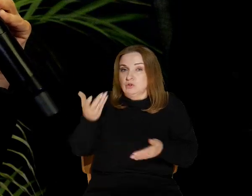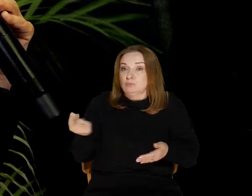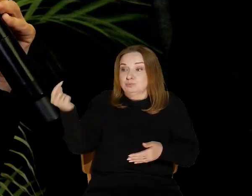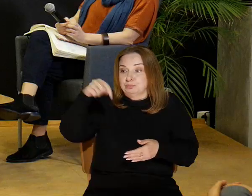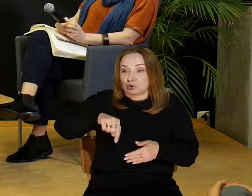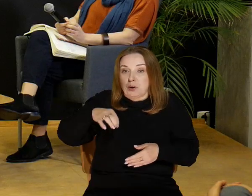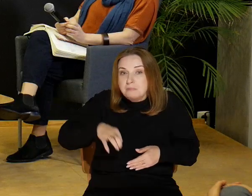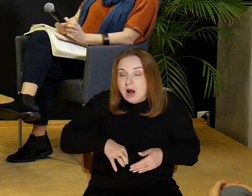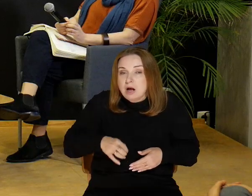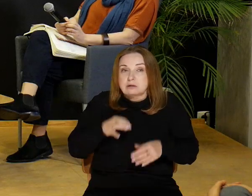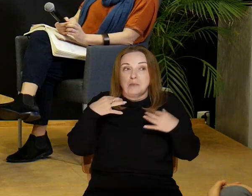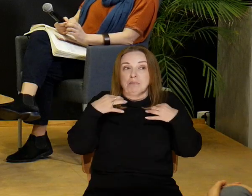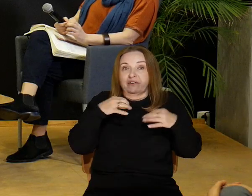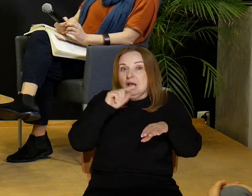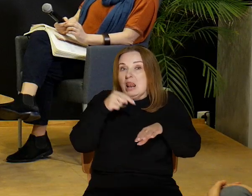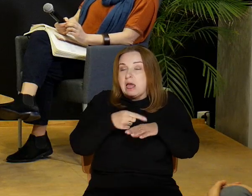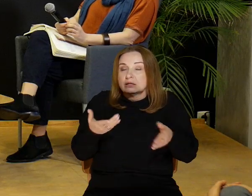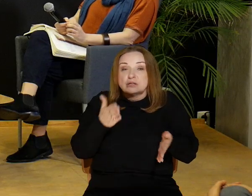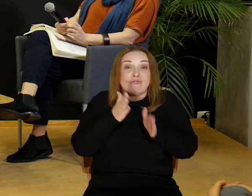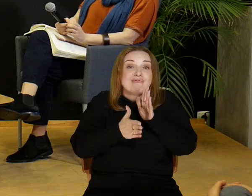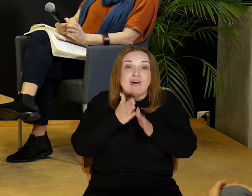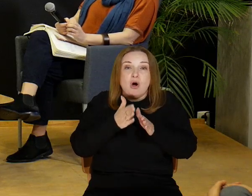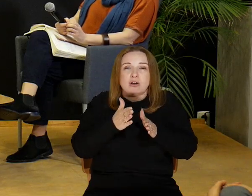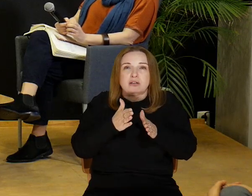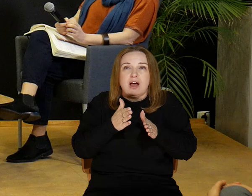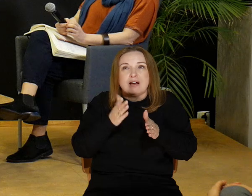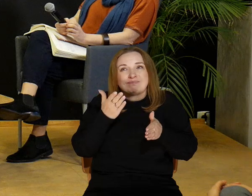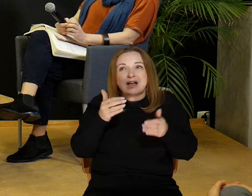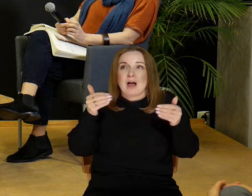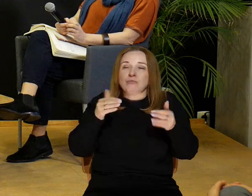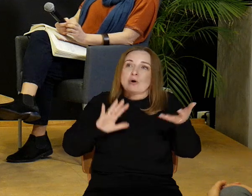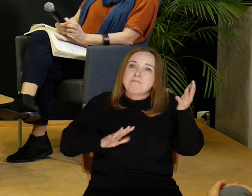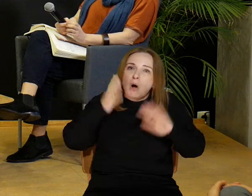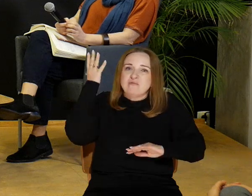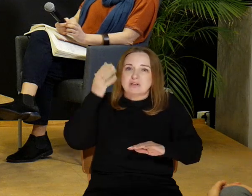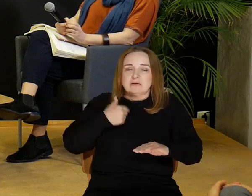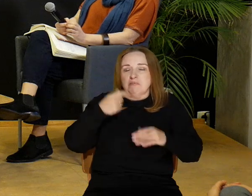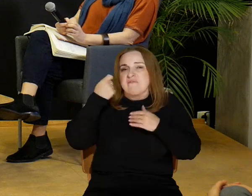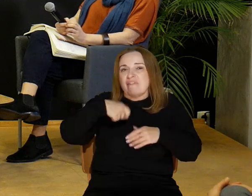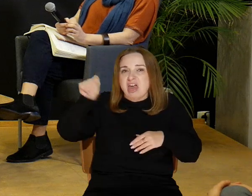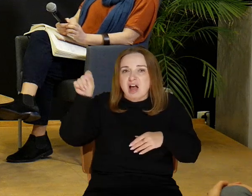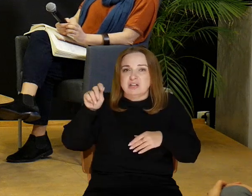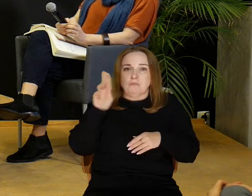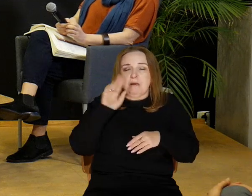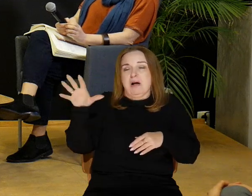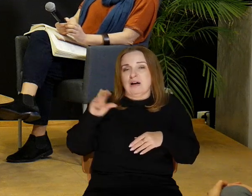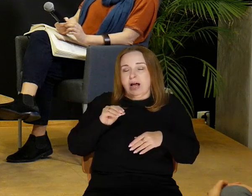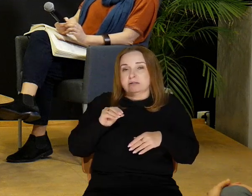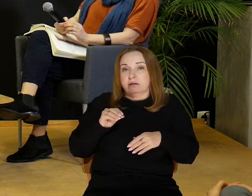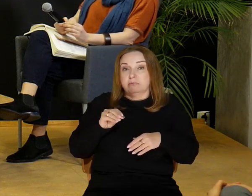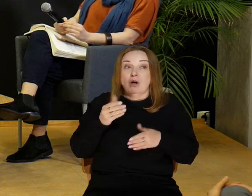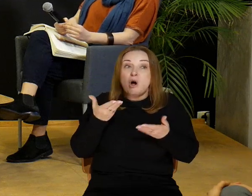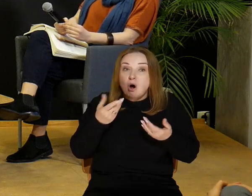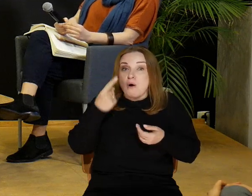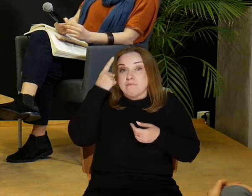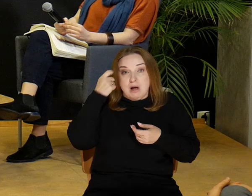angielskiego. I mówi, ja wojnę, no może powstanie, no to, ale to wtedy chyba wyjechaliśmy z mamą. Tak, także można i tak